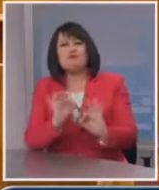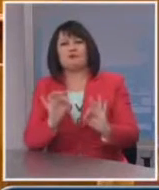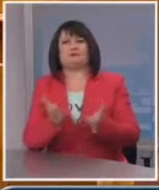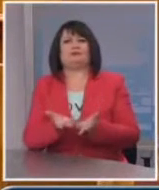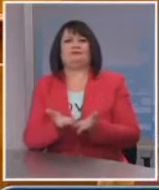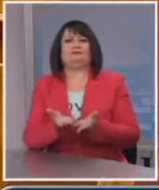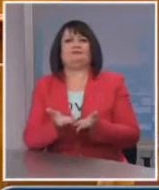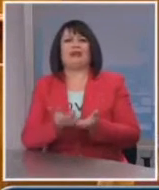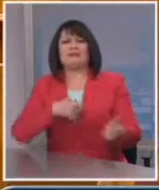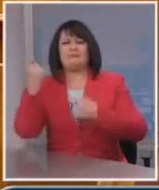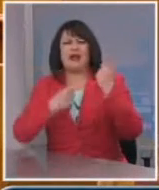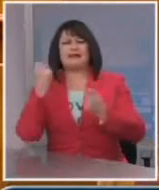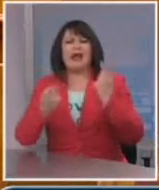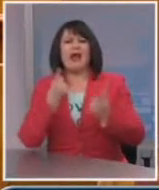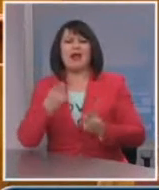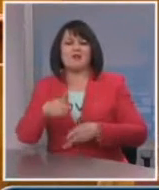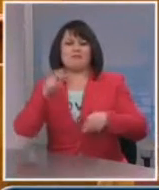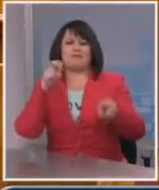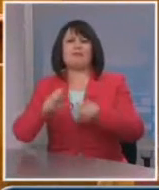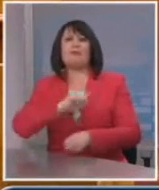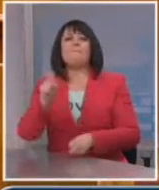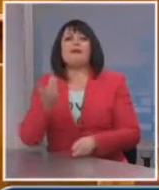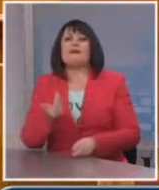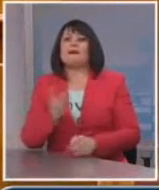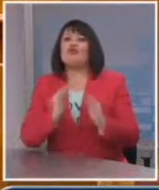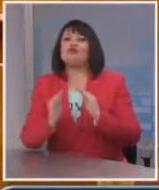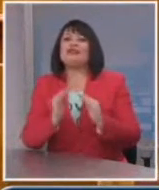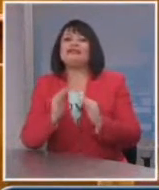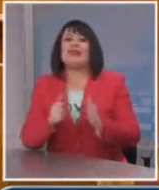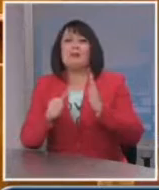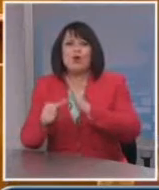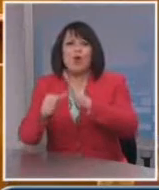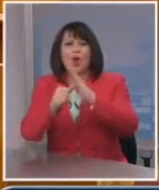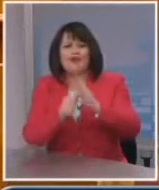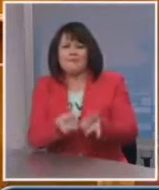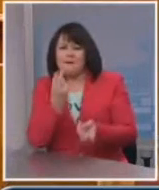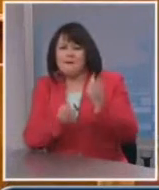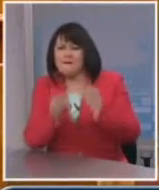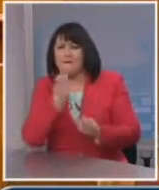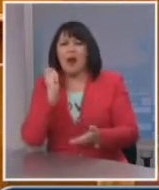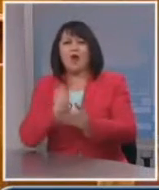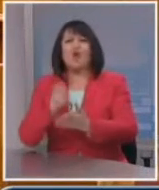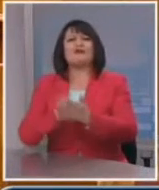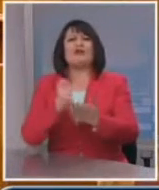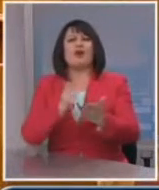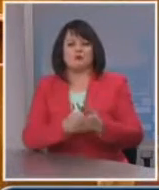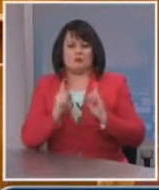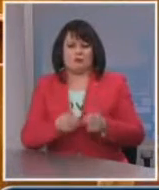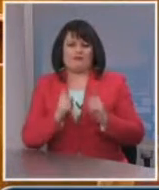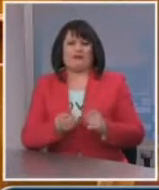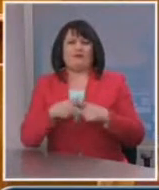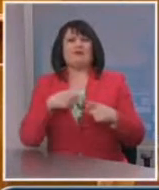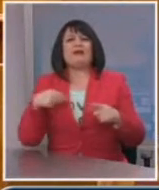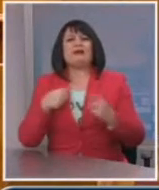τη σπατάλη και την αρπαγή, από προέδρους σε ταμεία που αγόραζαν χωρίς αποφάσεις των